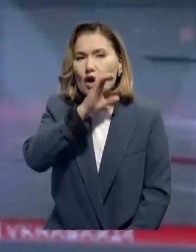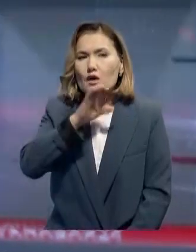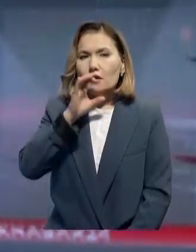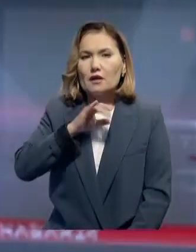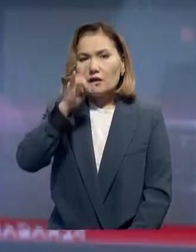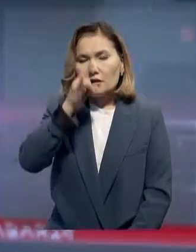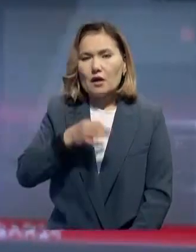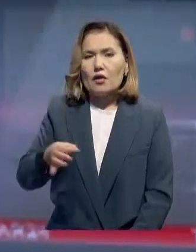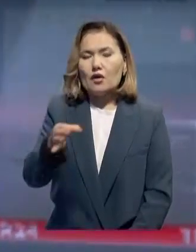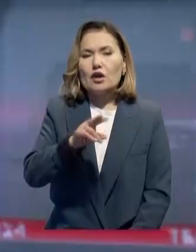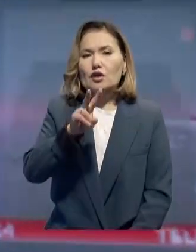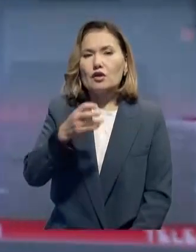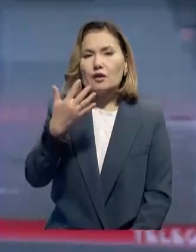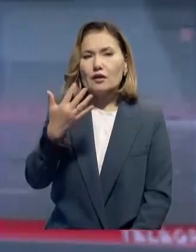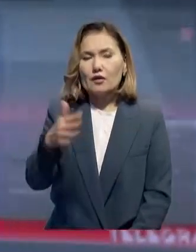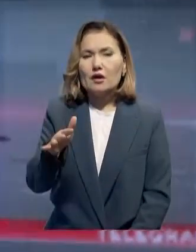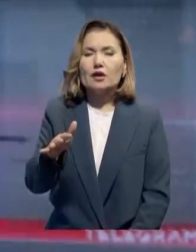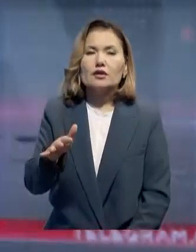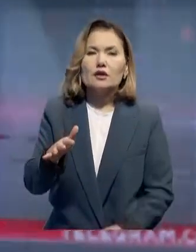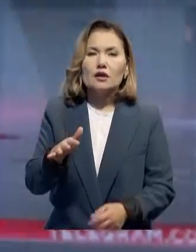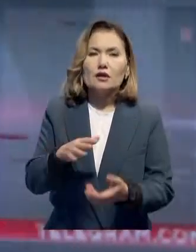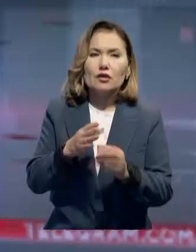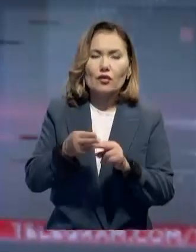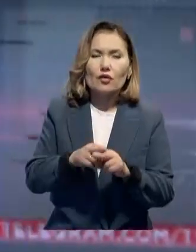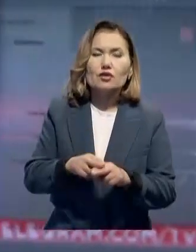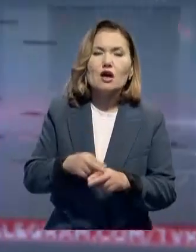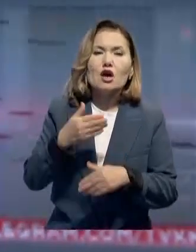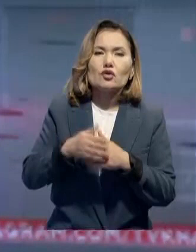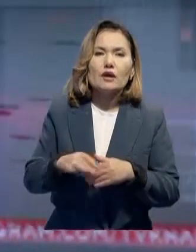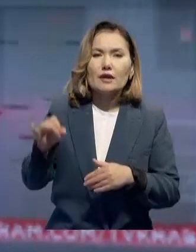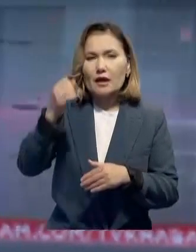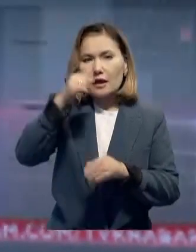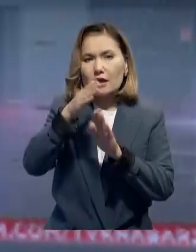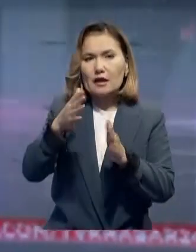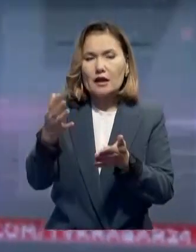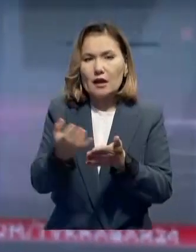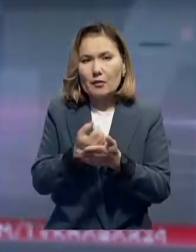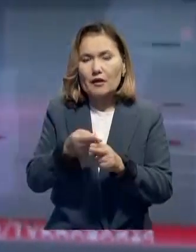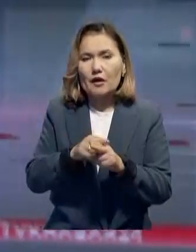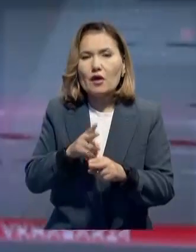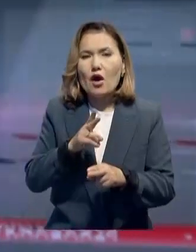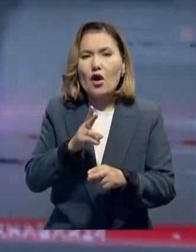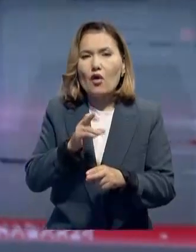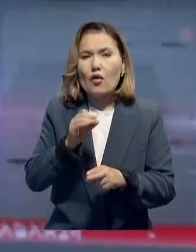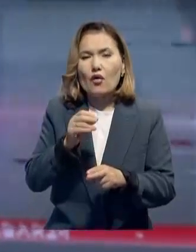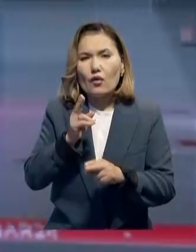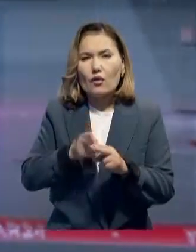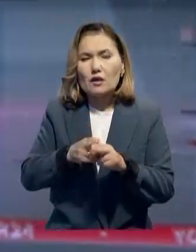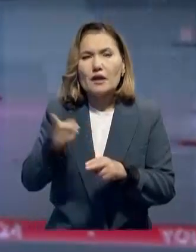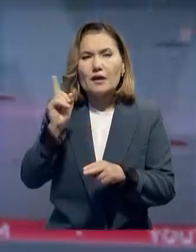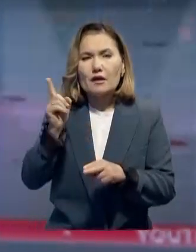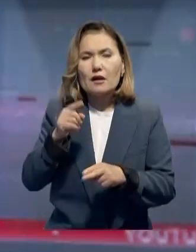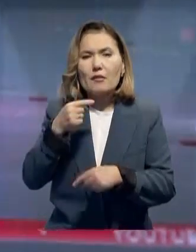Солтүстік Қазақстан облысынан 250-ге жуық тарихи ескерткіш табылды. Олардың басым бөлігі қола дәуірінен орта ғасырға дейінгі